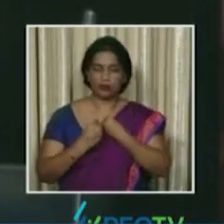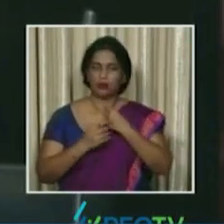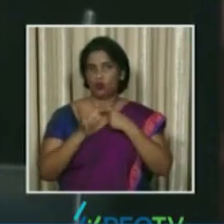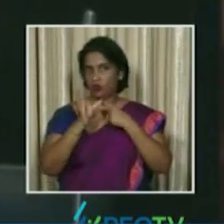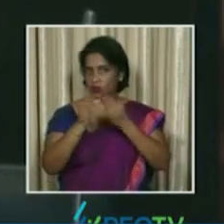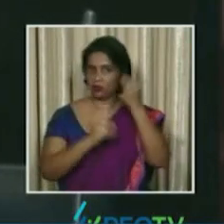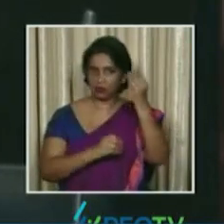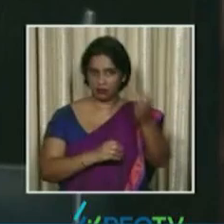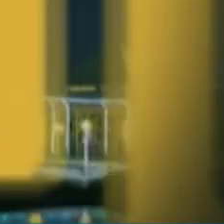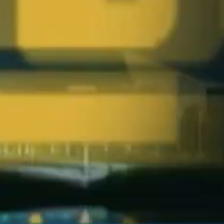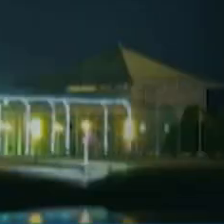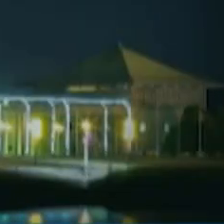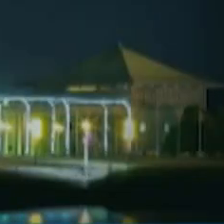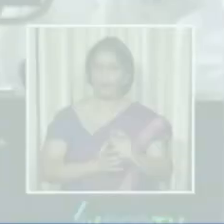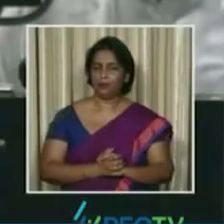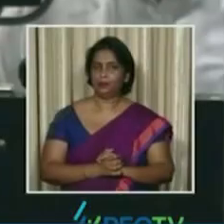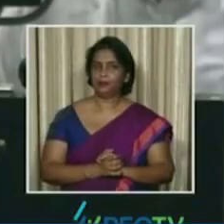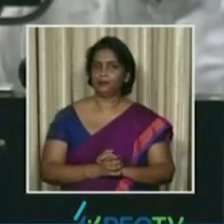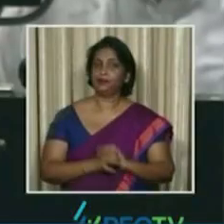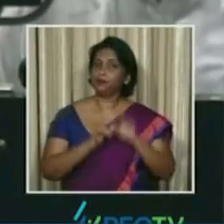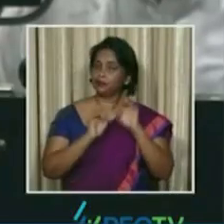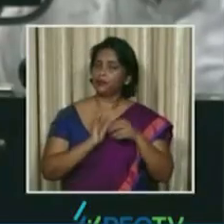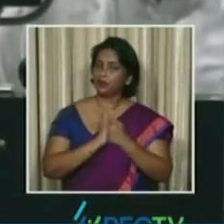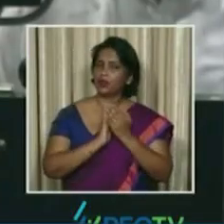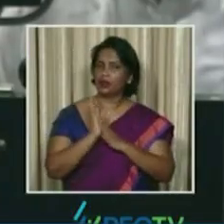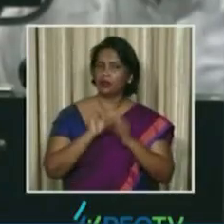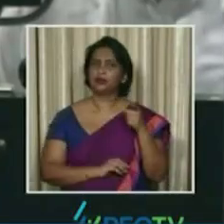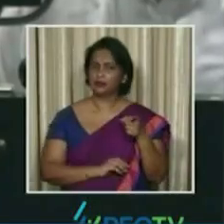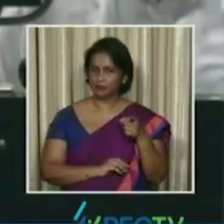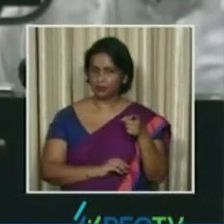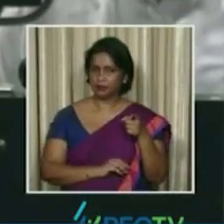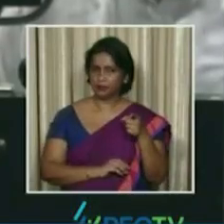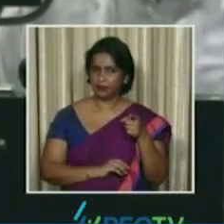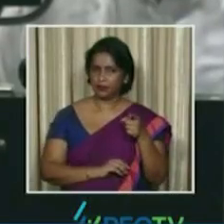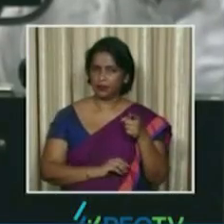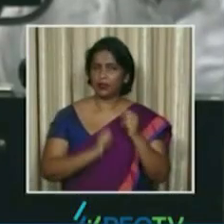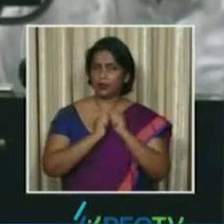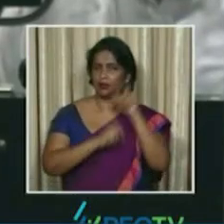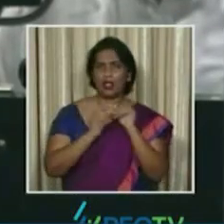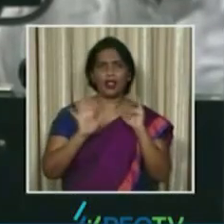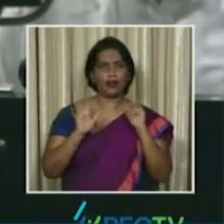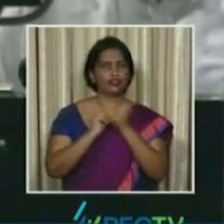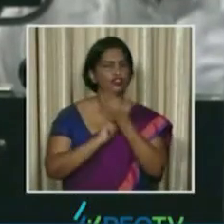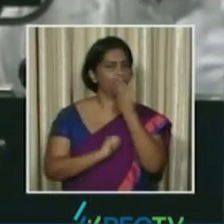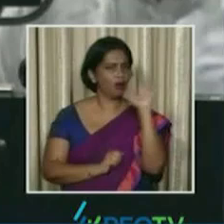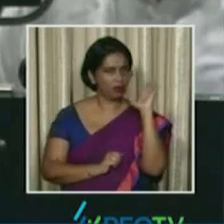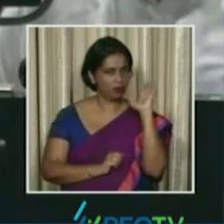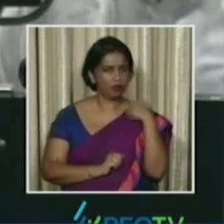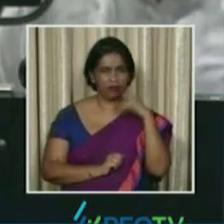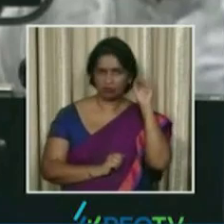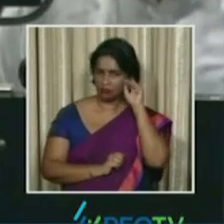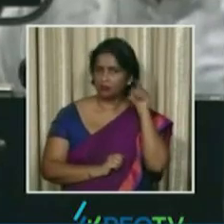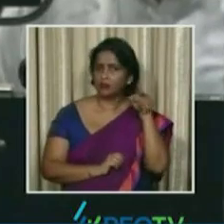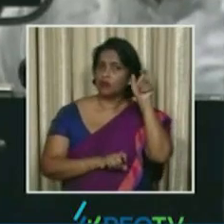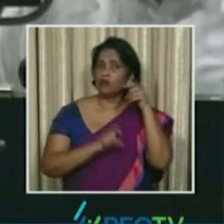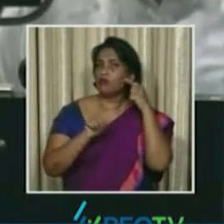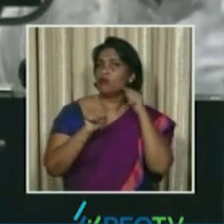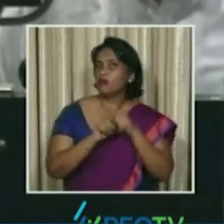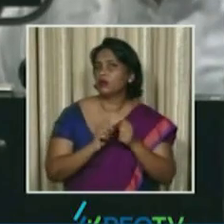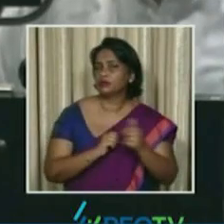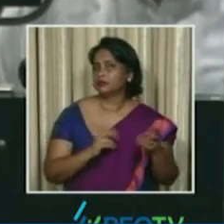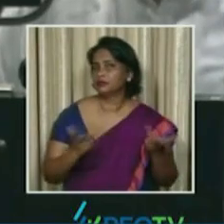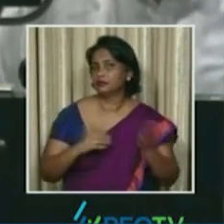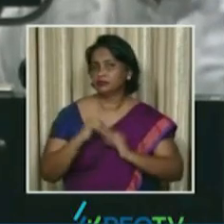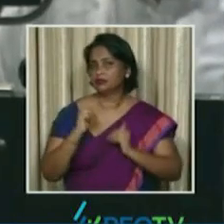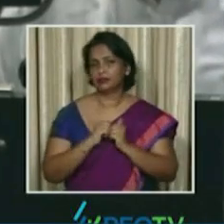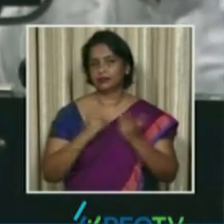ලබලා දෙන්න ඔබතුමා ලැබෙන සලස්වන්න. කරවපත්තුනේ මේ ළඟදී ඔබතුමා සේවකයෝ 60 දෙනෙක්ව ඉවත් කරා. මම දැනගන්න කැමති AI සම්බන්ධයෙන් මොකද්ද ක්‍රියාමාර්ගය?